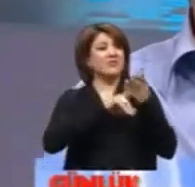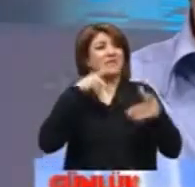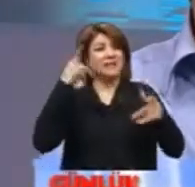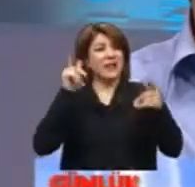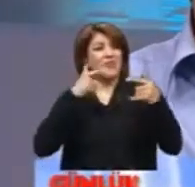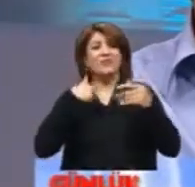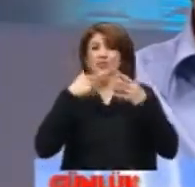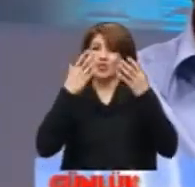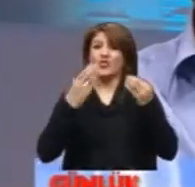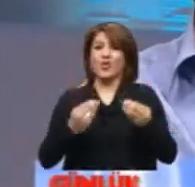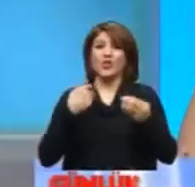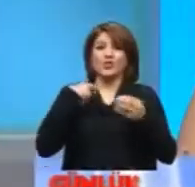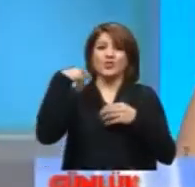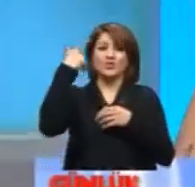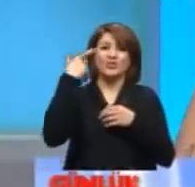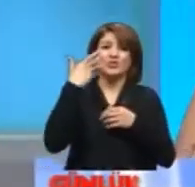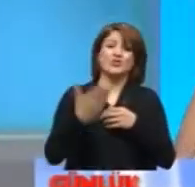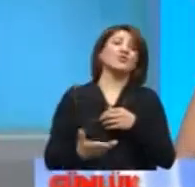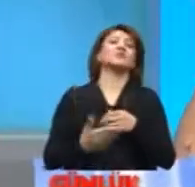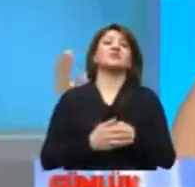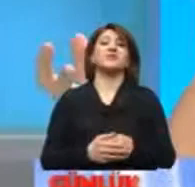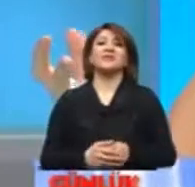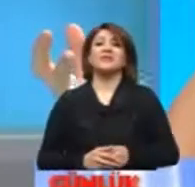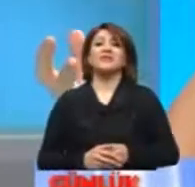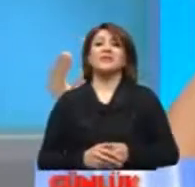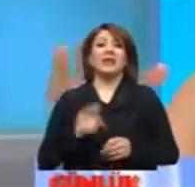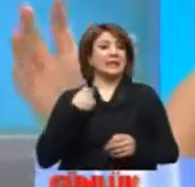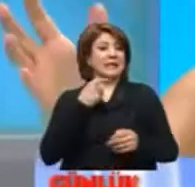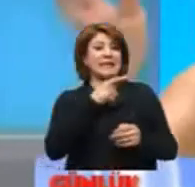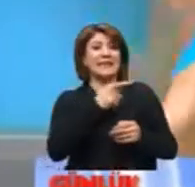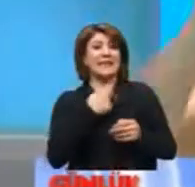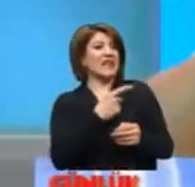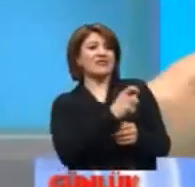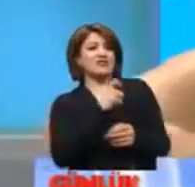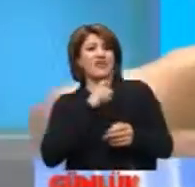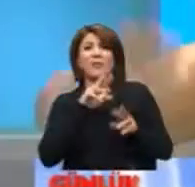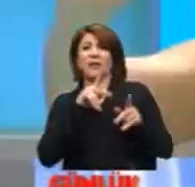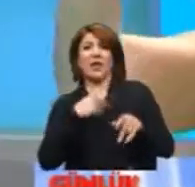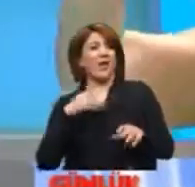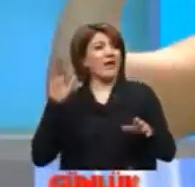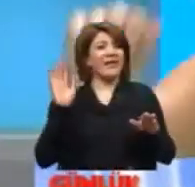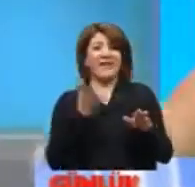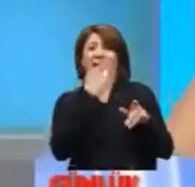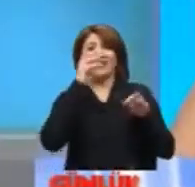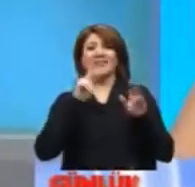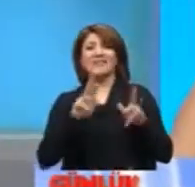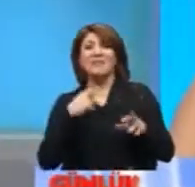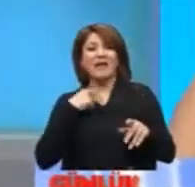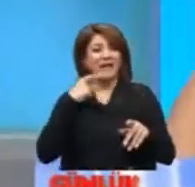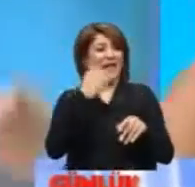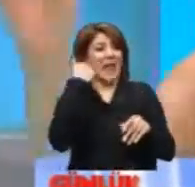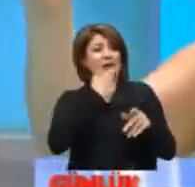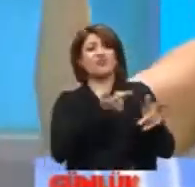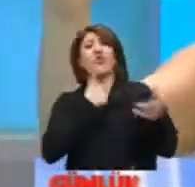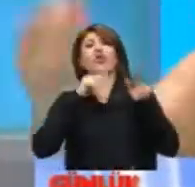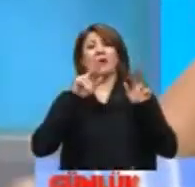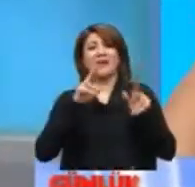Fakat o kadar iyi anlıyor ki ne dediğini adamın. Evet evet. Ne diyorsun? Hadi oradan. Yalan söyleme. Yalan